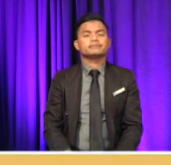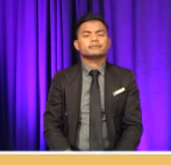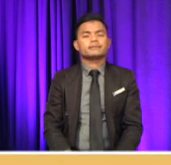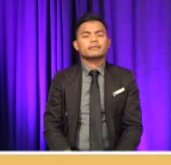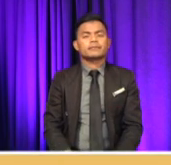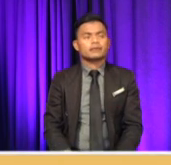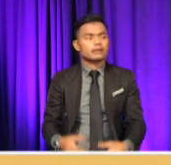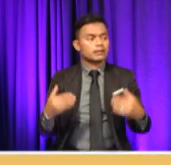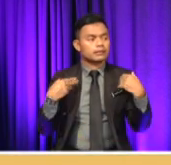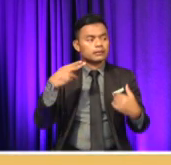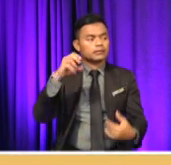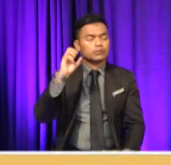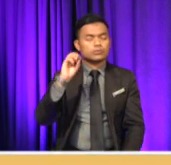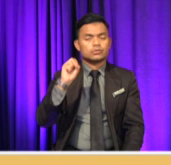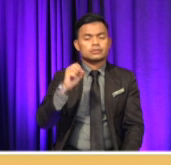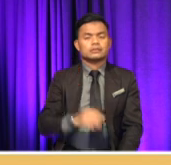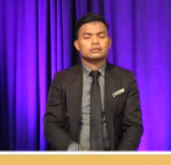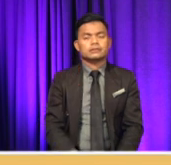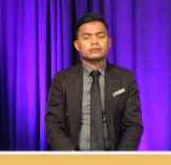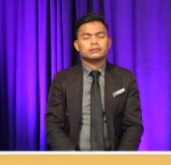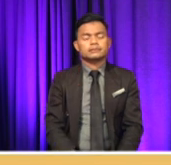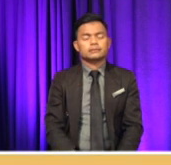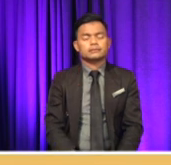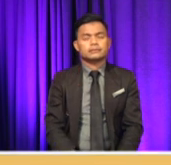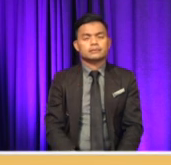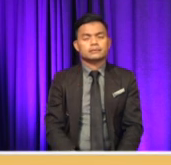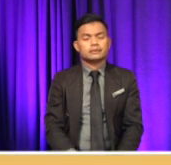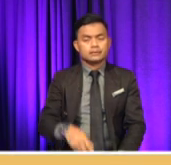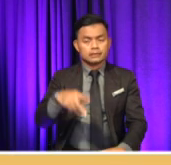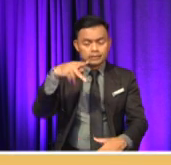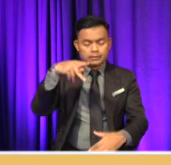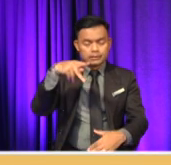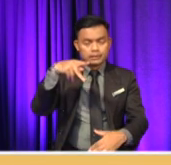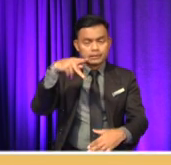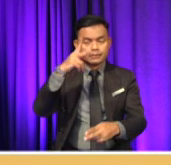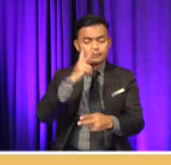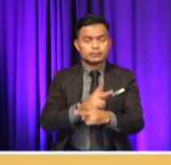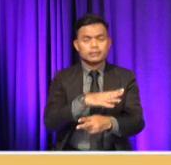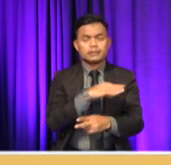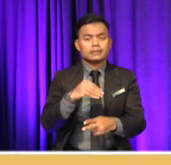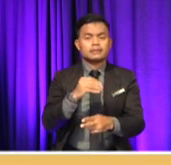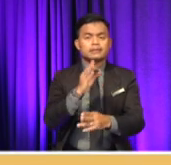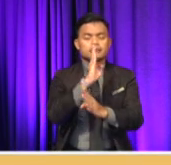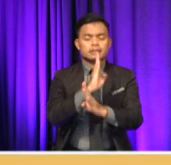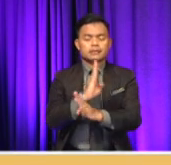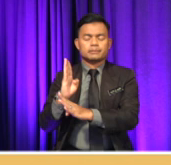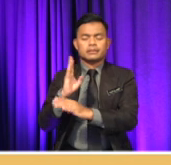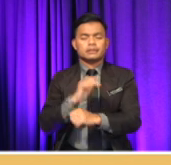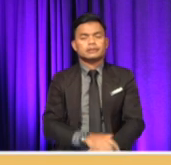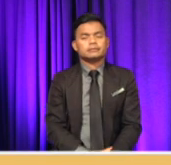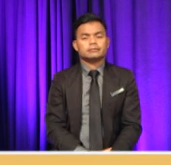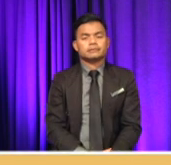ada Hush nah kiri kanan ya messimpan dan stabilkan tekanan udara dari tempat yang dihasilkan oleh